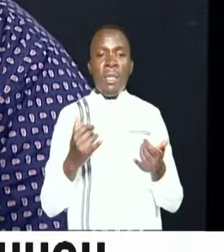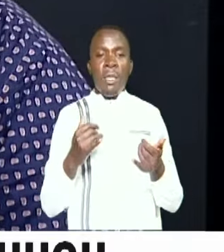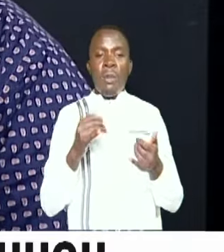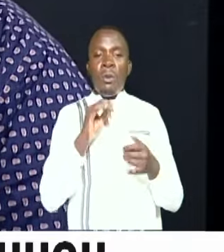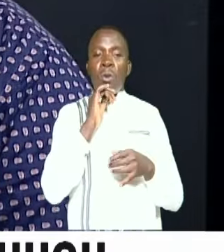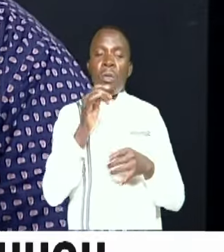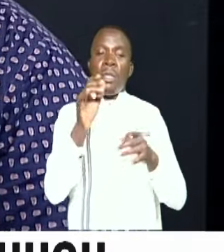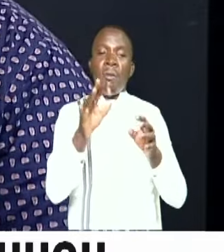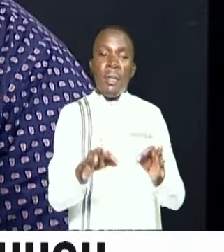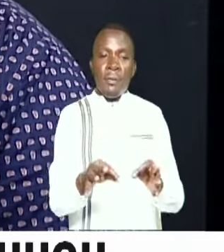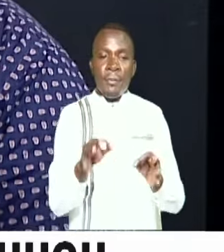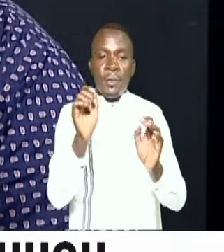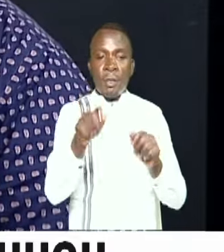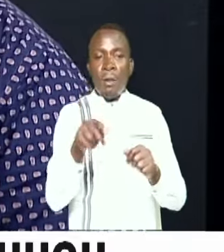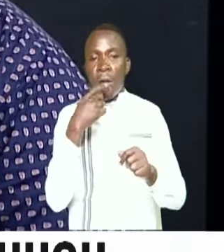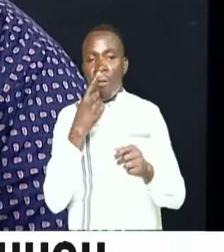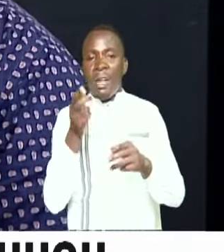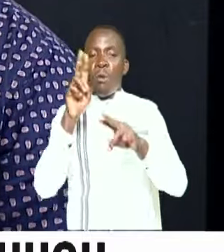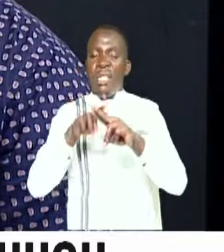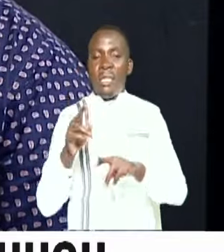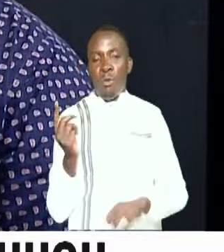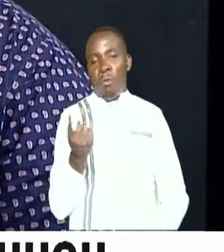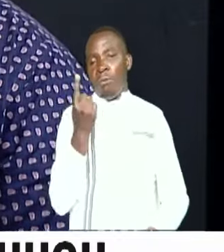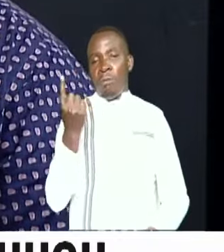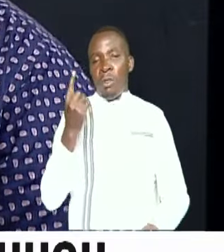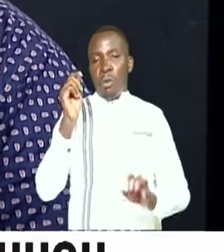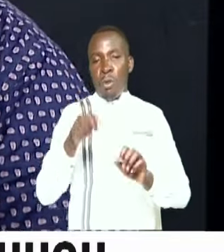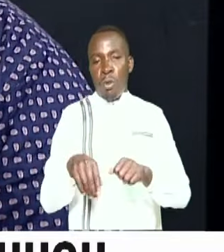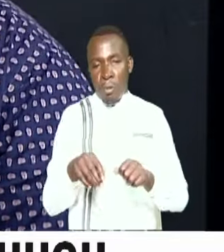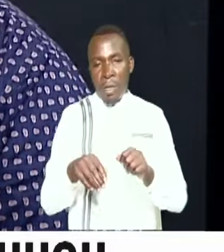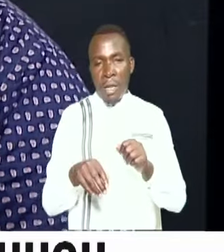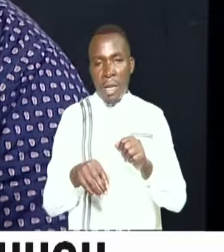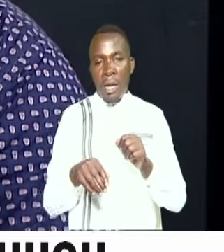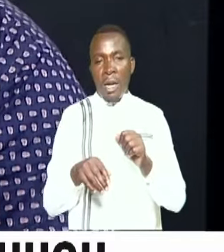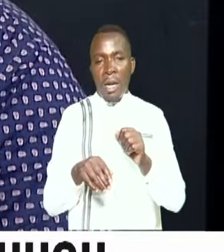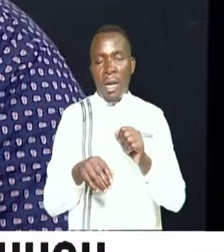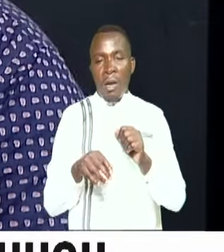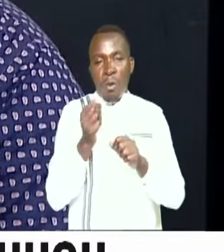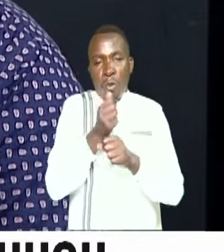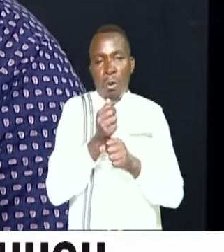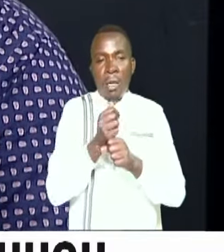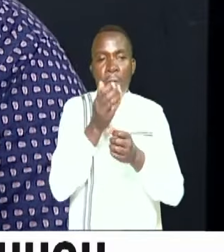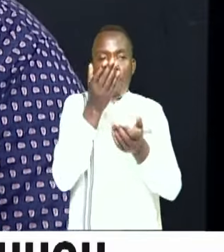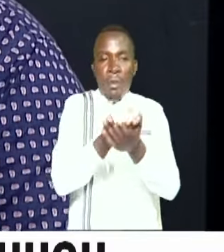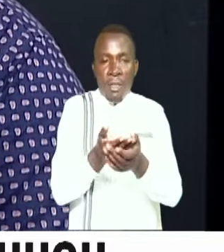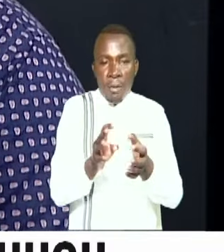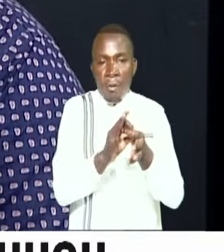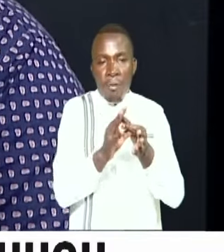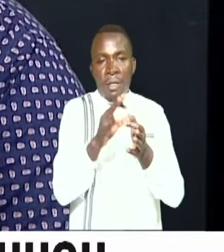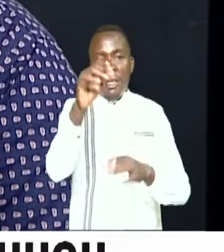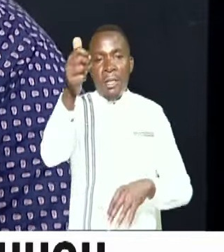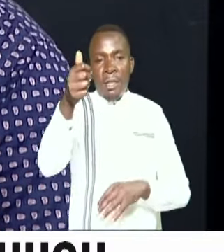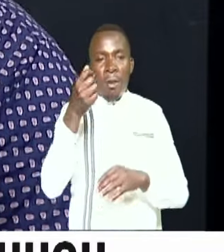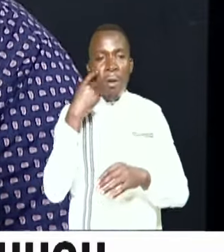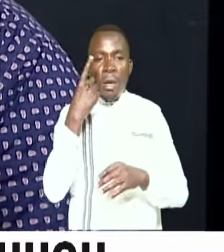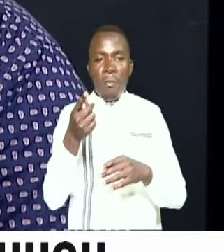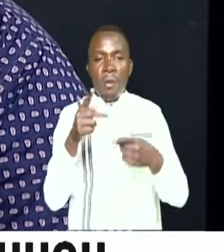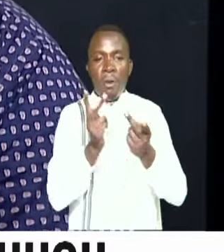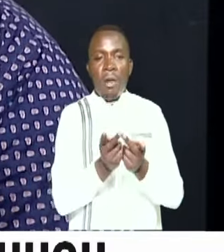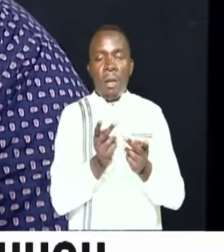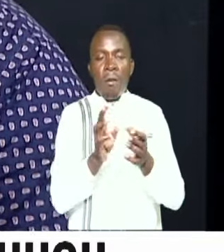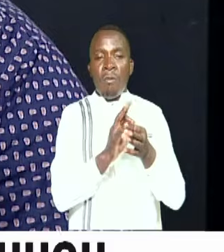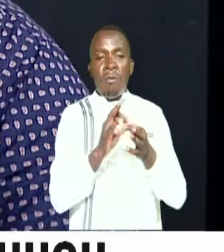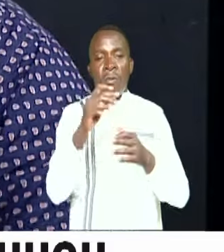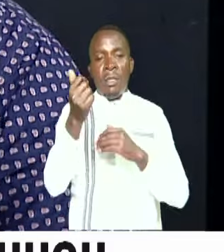ibintu wavuga ngo uricara uri wenyine ubashe gutera imbere, ntibabisaba ko ukorana n'abandi. Urebye aho ngaho mu gukorana n'ibindi